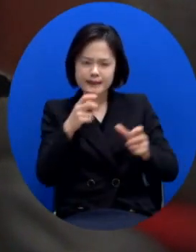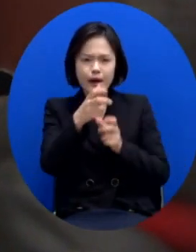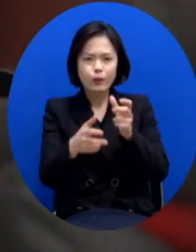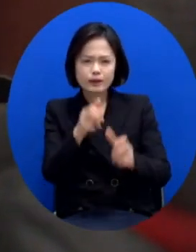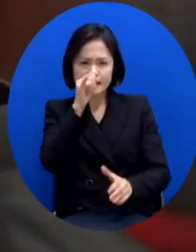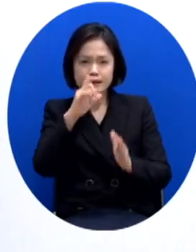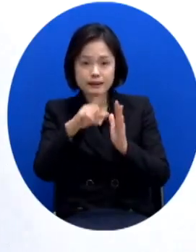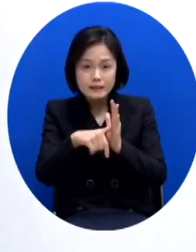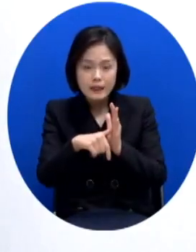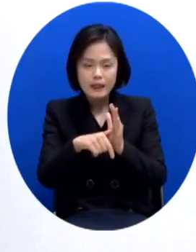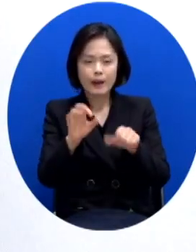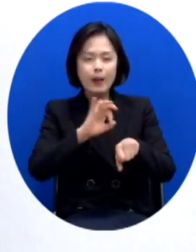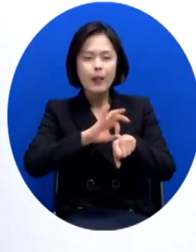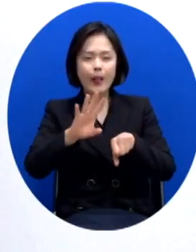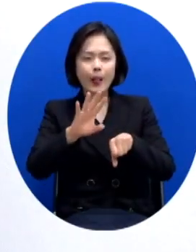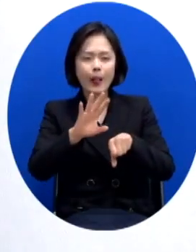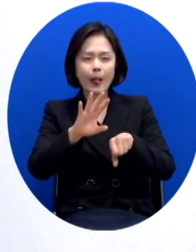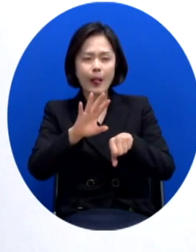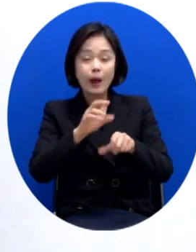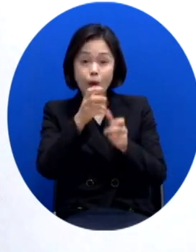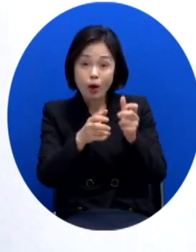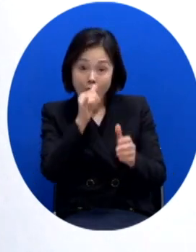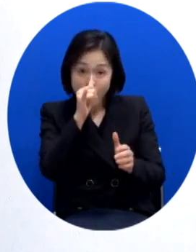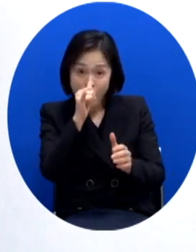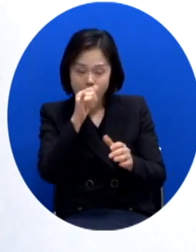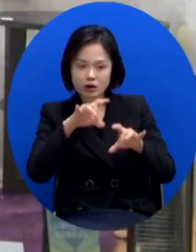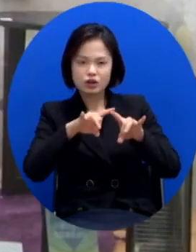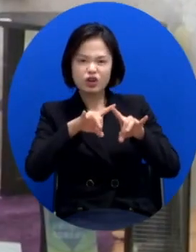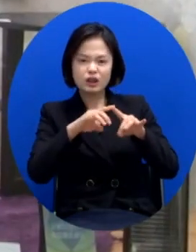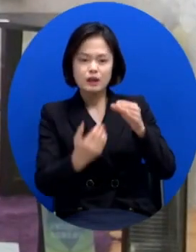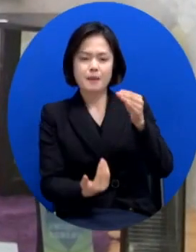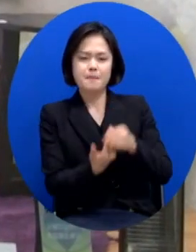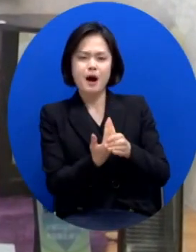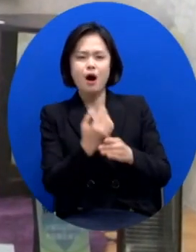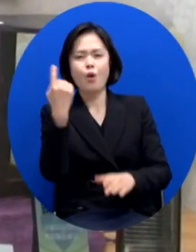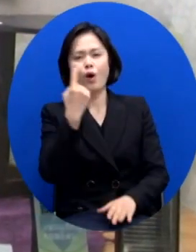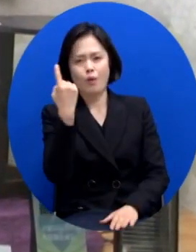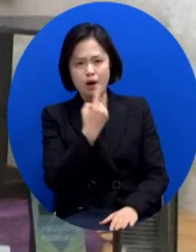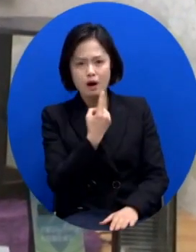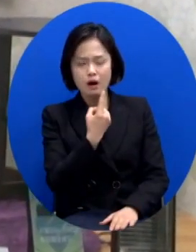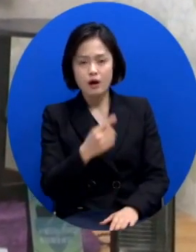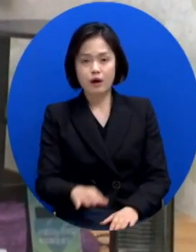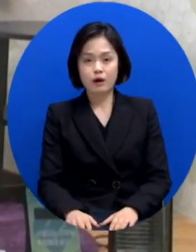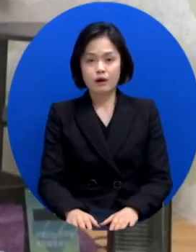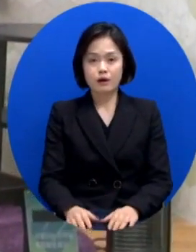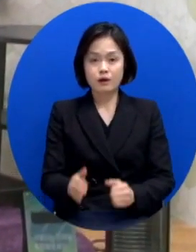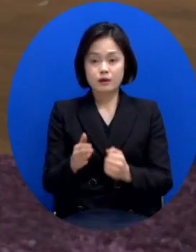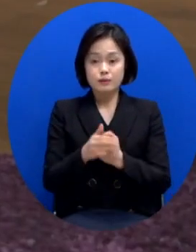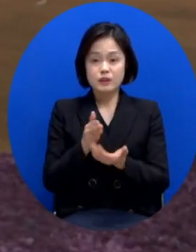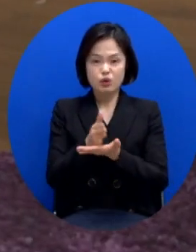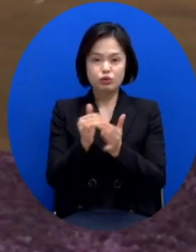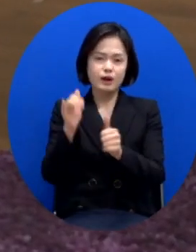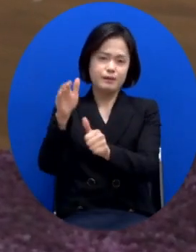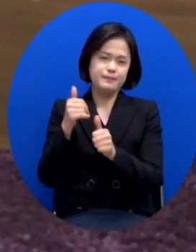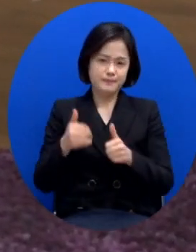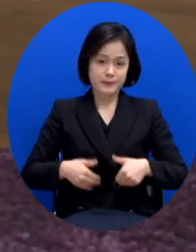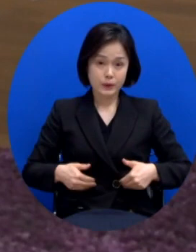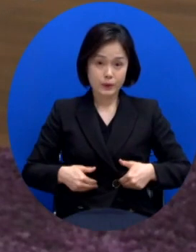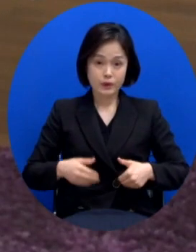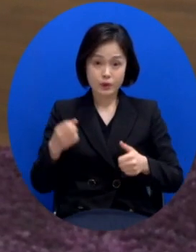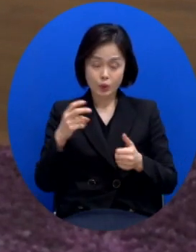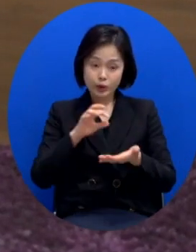임의로 공사를 할 경우 사고의 위험에 노출된다는 겁니다 온도조절 센서가 달린 전열 기구를 사용하는 것도